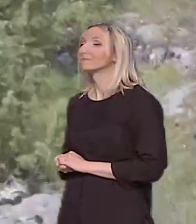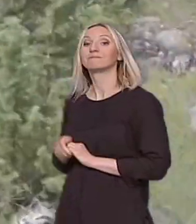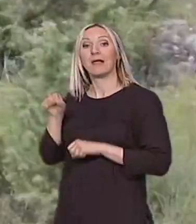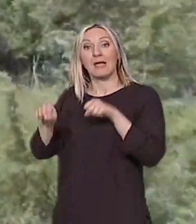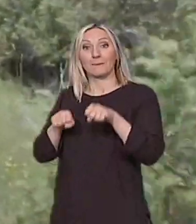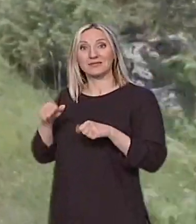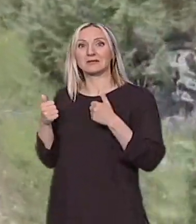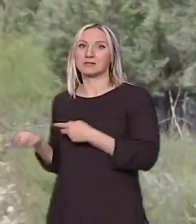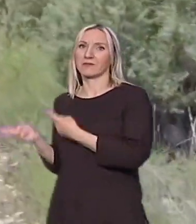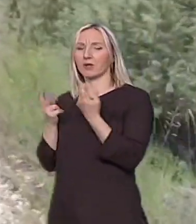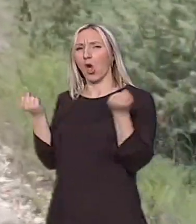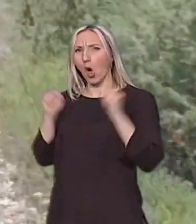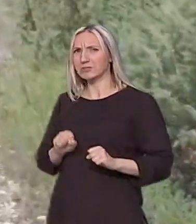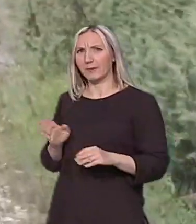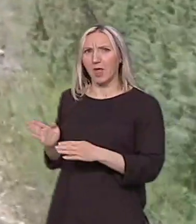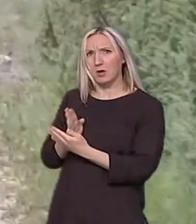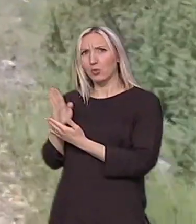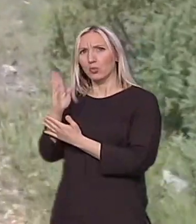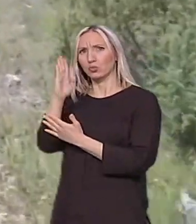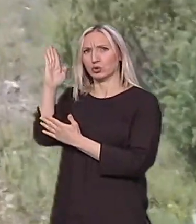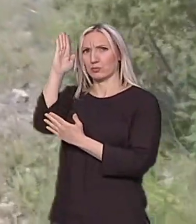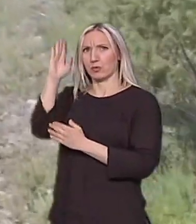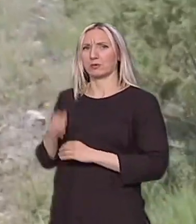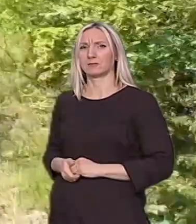Biciklisti su se vratili na ozbiljan uspon.